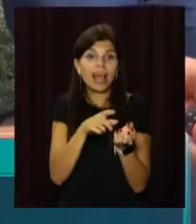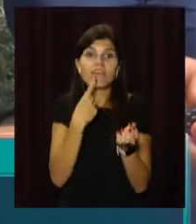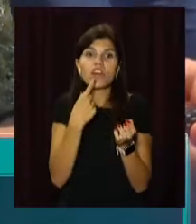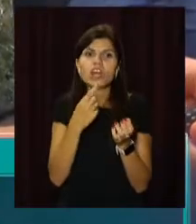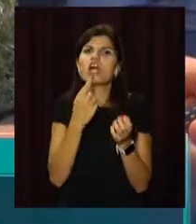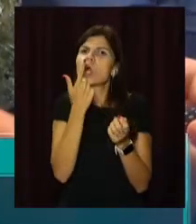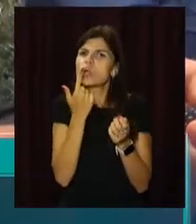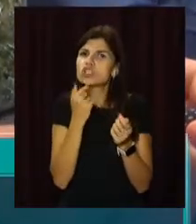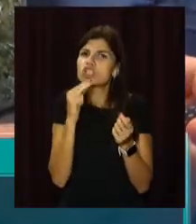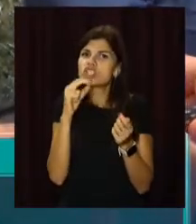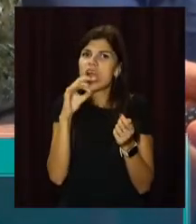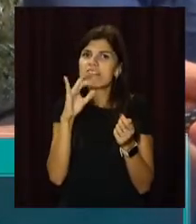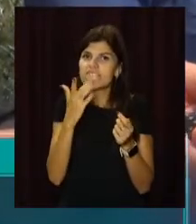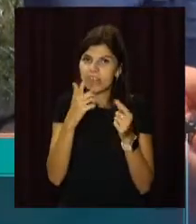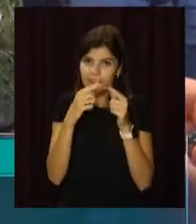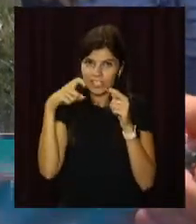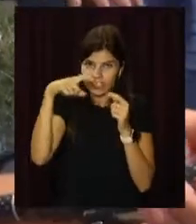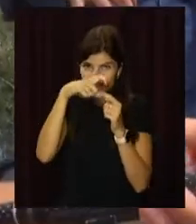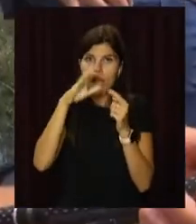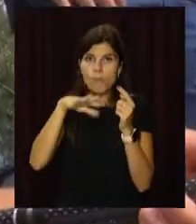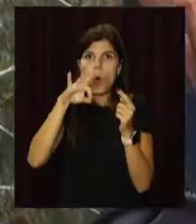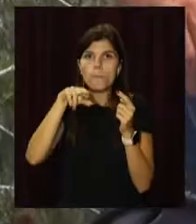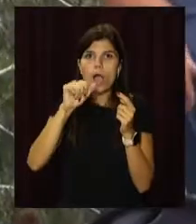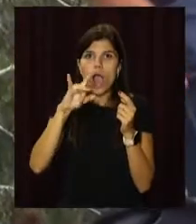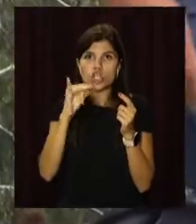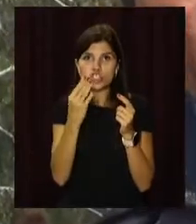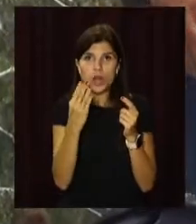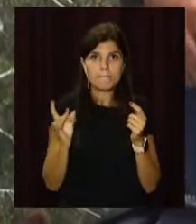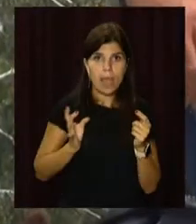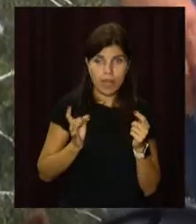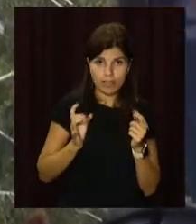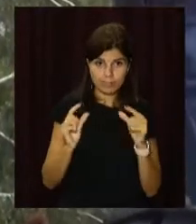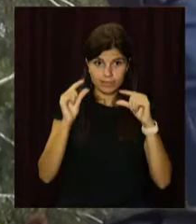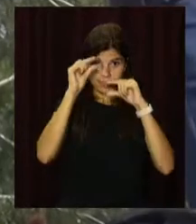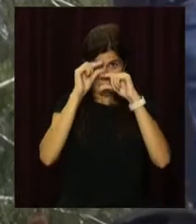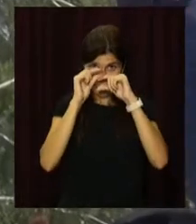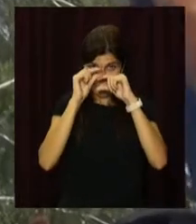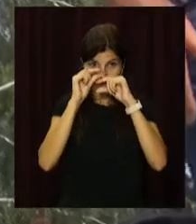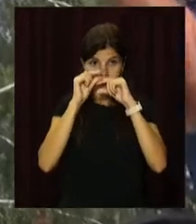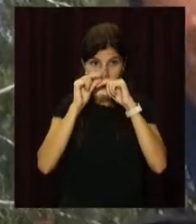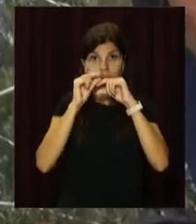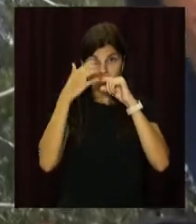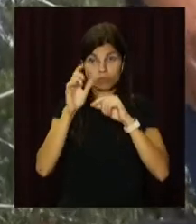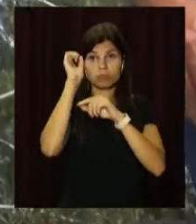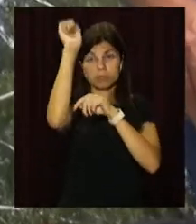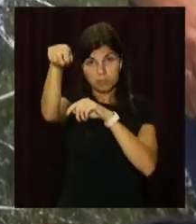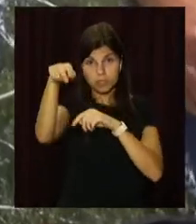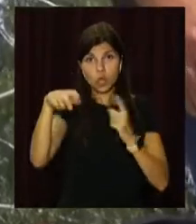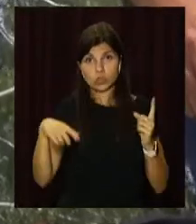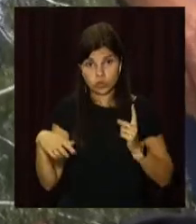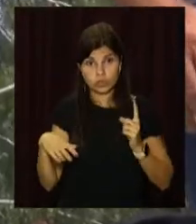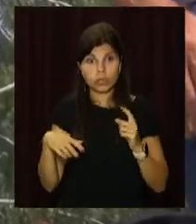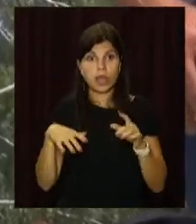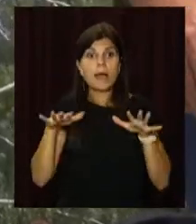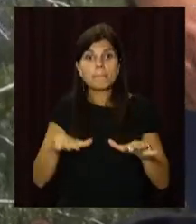черв робиться, а потім опариш білий. Просто там жду рибу, закидую в місце, де